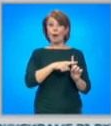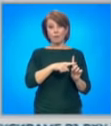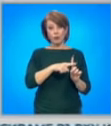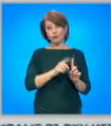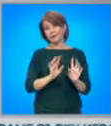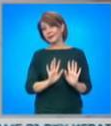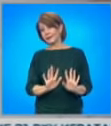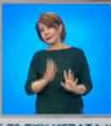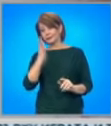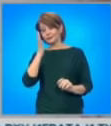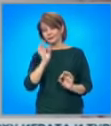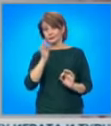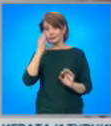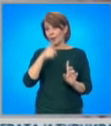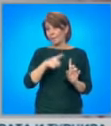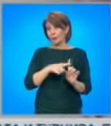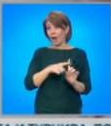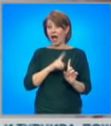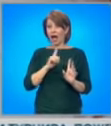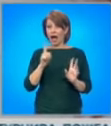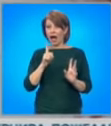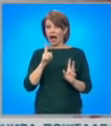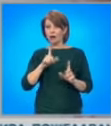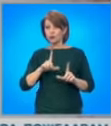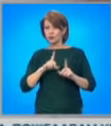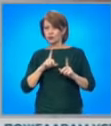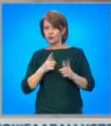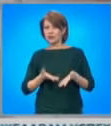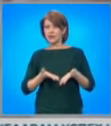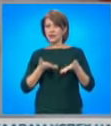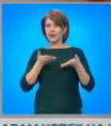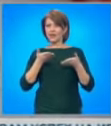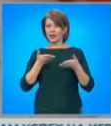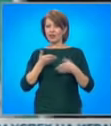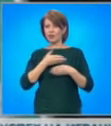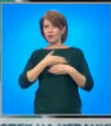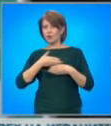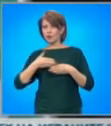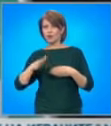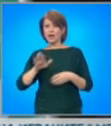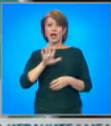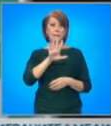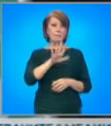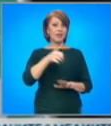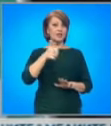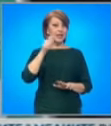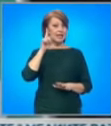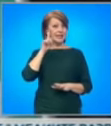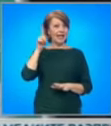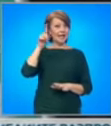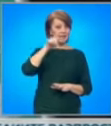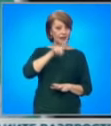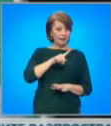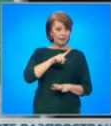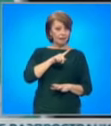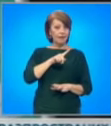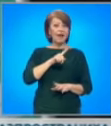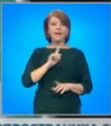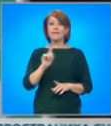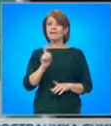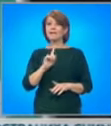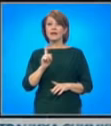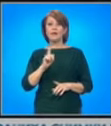положителен. Ако се събудите с подобни симптоми, които продължават 5-6 дни и не се чувствате добре след толкова дни,